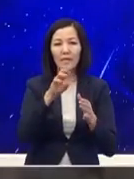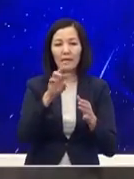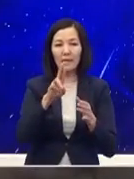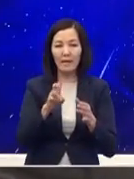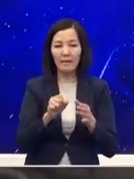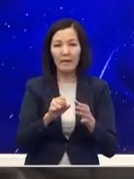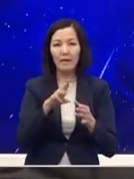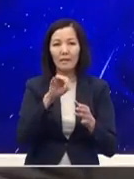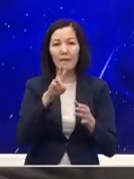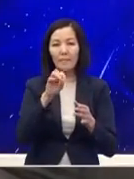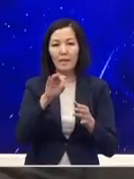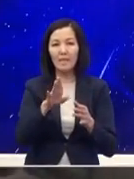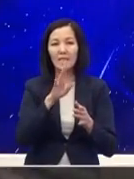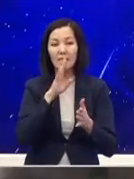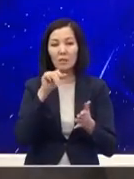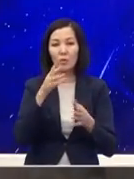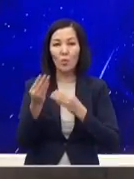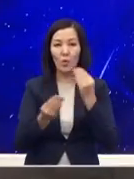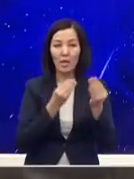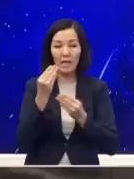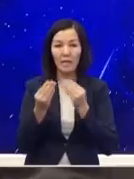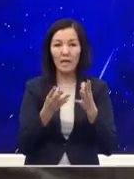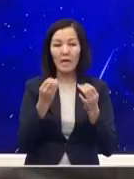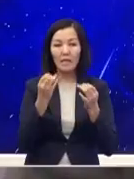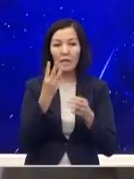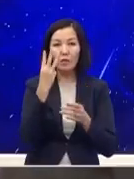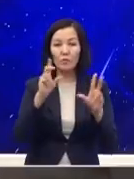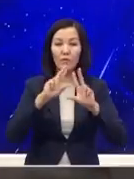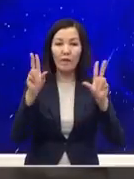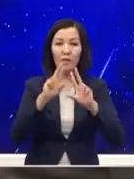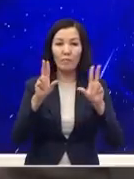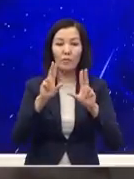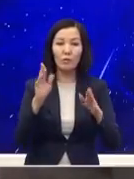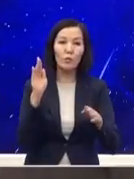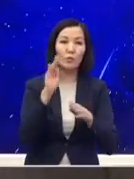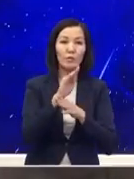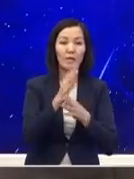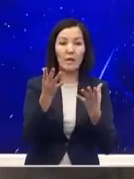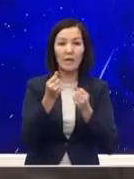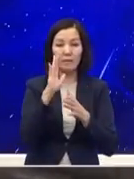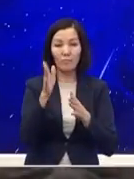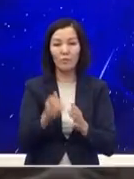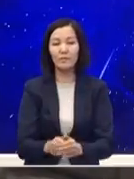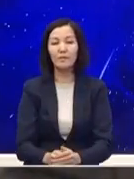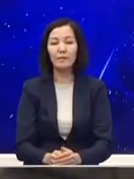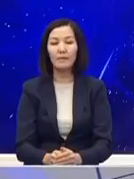мен Тамирис Сағынбаева ойнайды. Сонымен қатар тағы 3 волейболшыны қосалқы құрамнан аламыз.